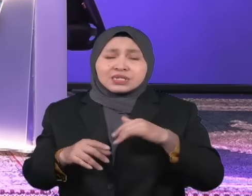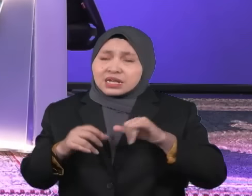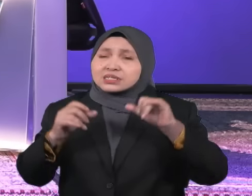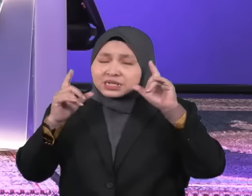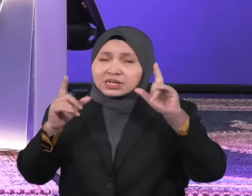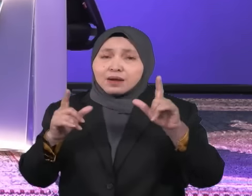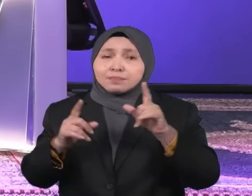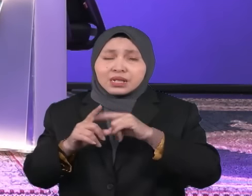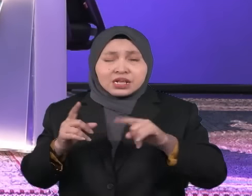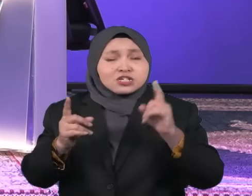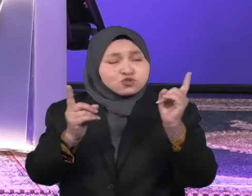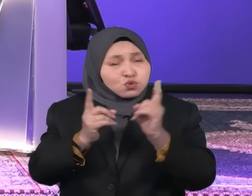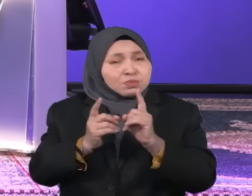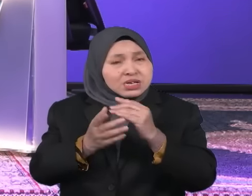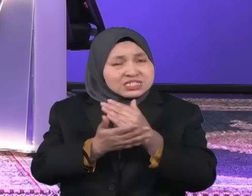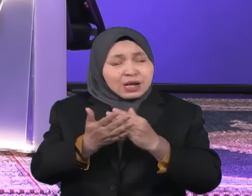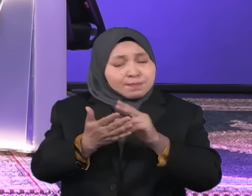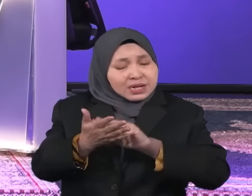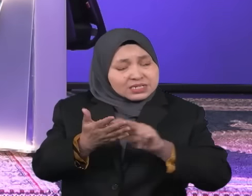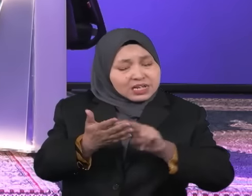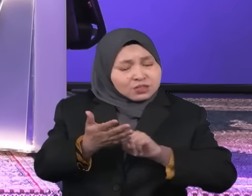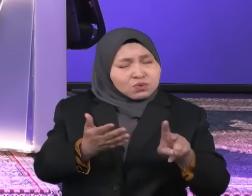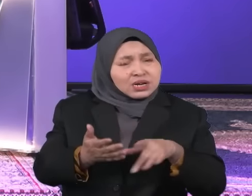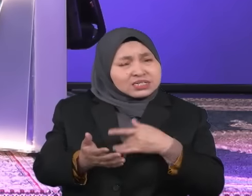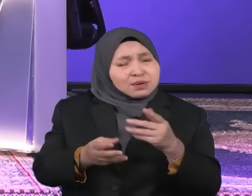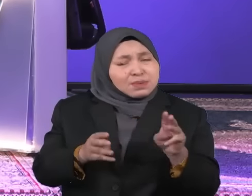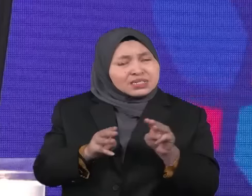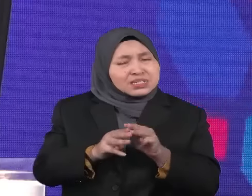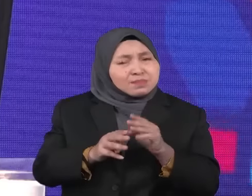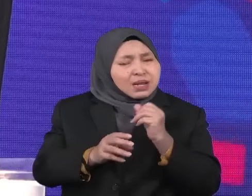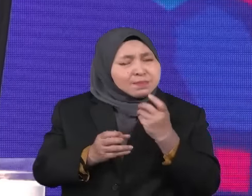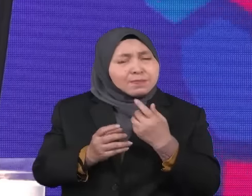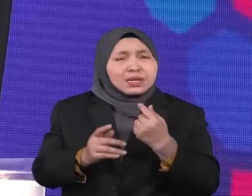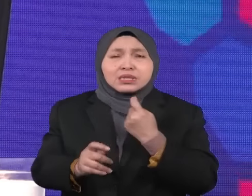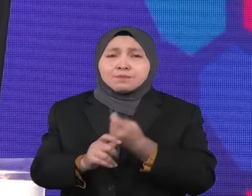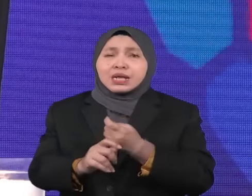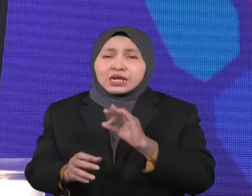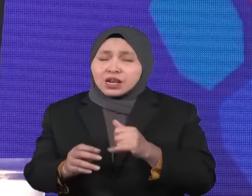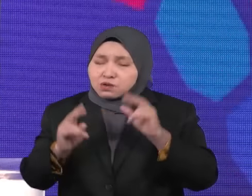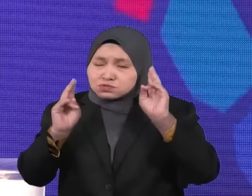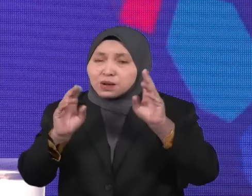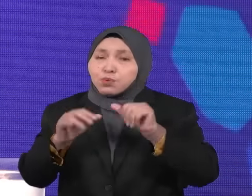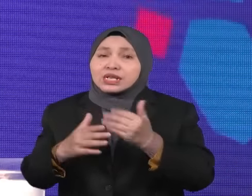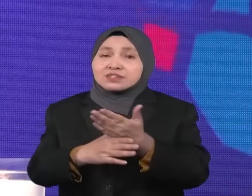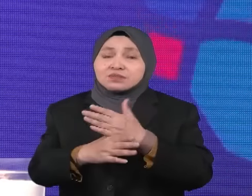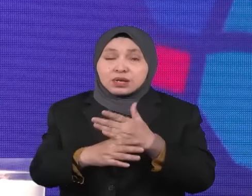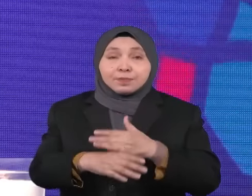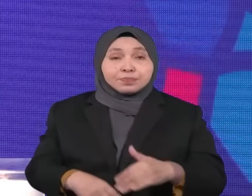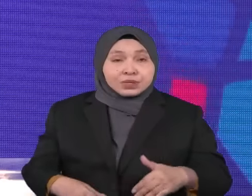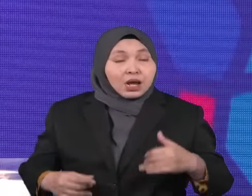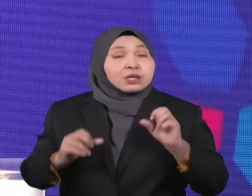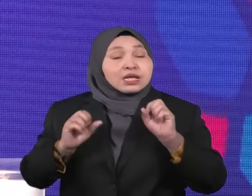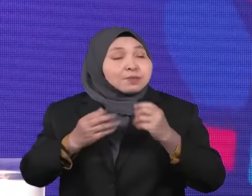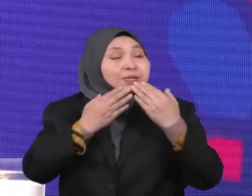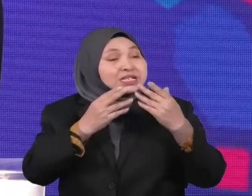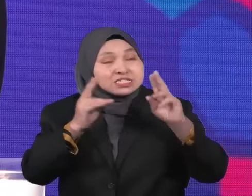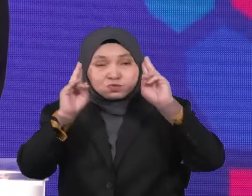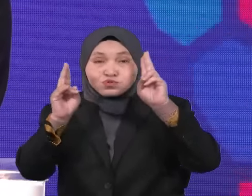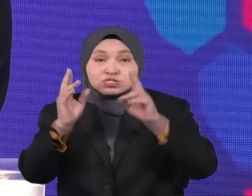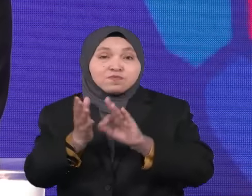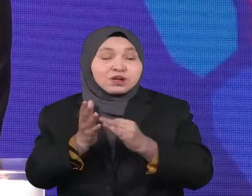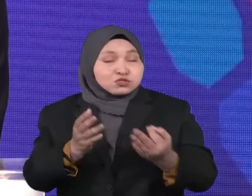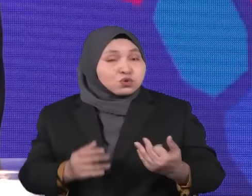bila jumpa sesengah bacaan tu rasa macam tak berapa tepat. Betul. Kalau Ustaz boleh kongsikan. Baik, terima kasih kepada Ustaz Fazrul, ibu-ibu, ayah-ayah,